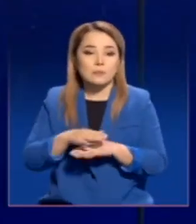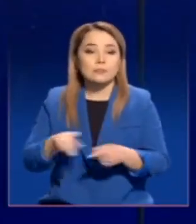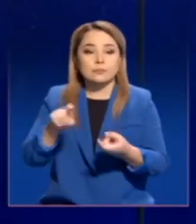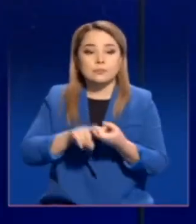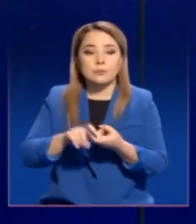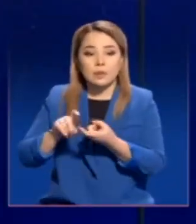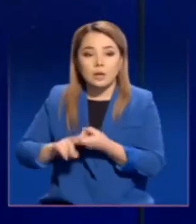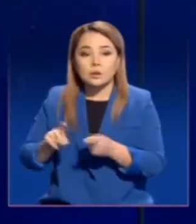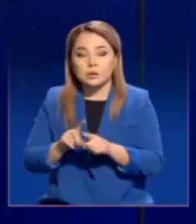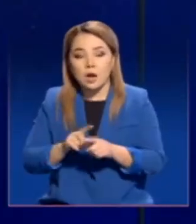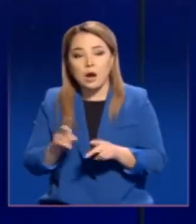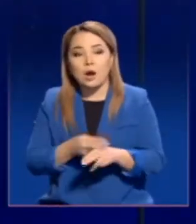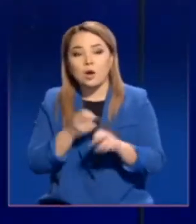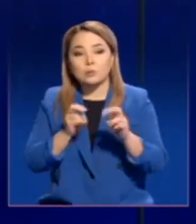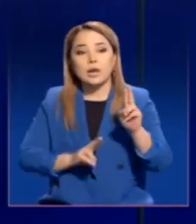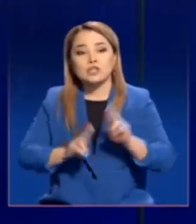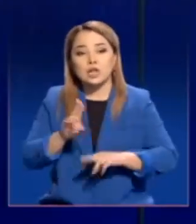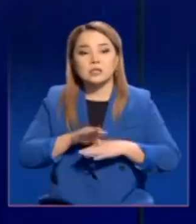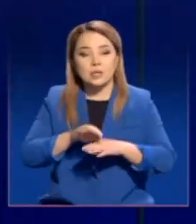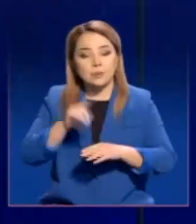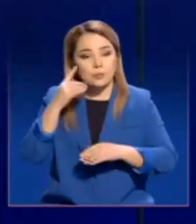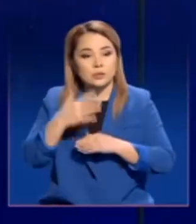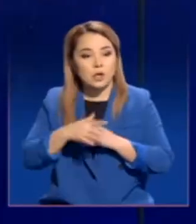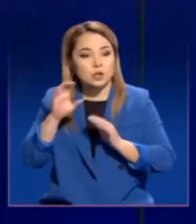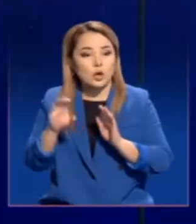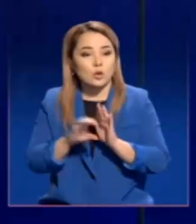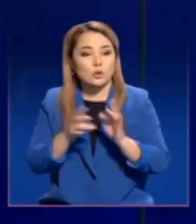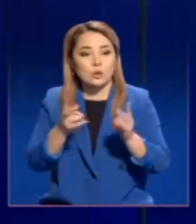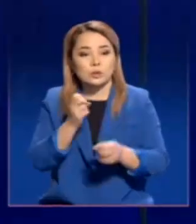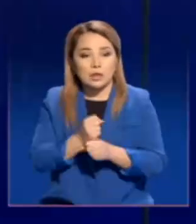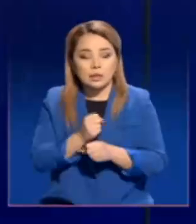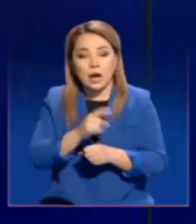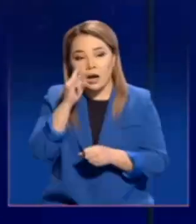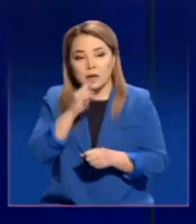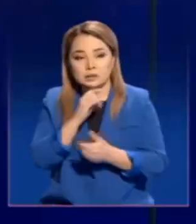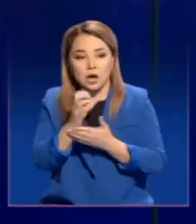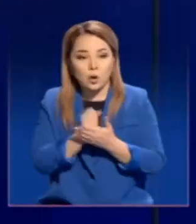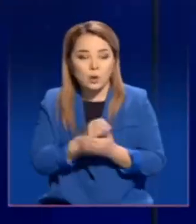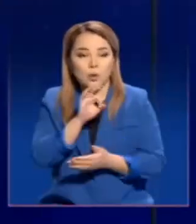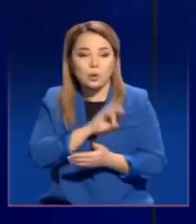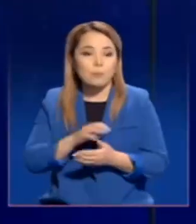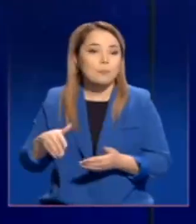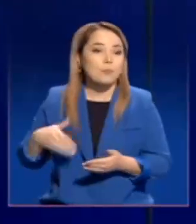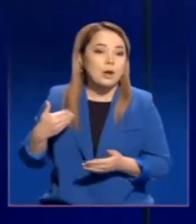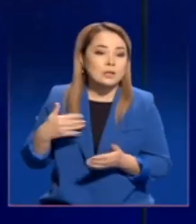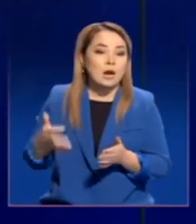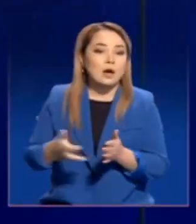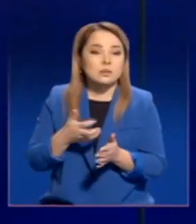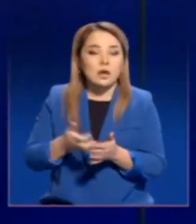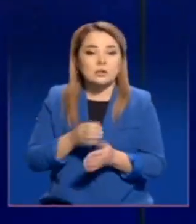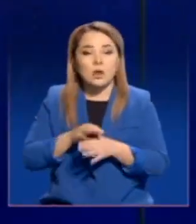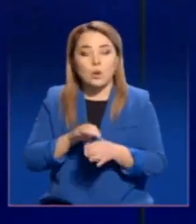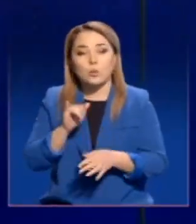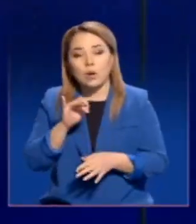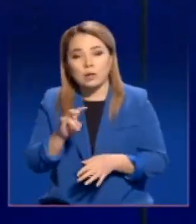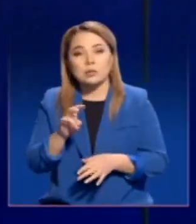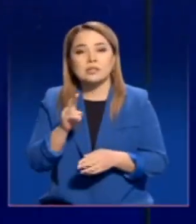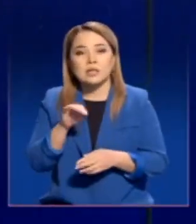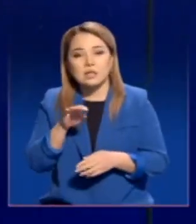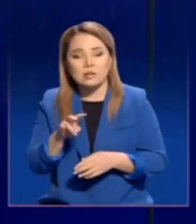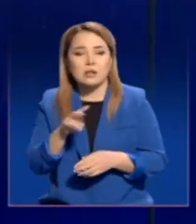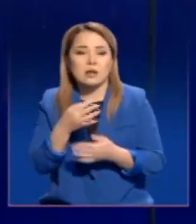қана қоймай, қауіпсіздік шараларында ескеру керек. Я, Қазақстанның қойнауы пайдалы қазбаға толы, уран, титан, хром